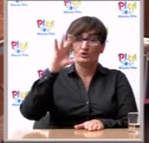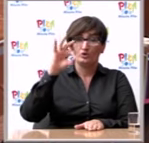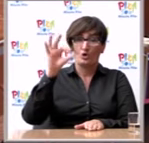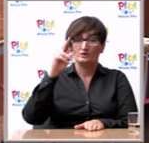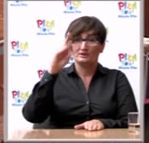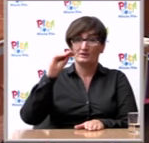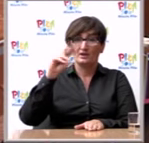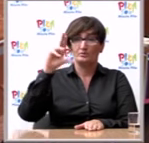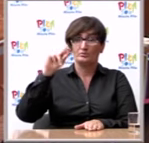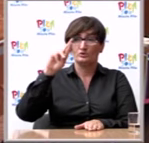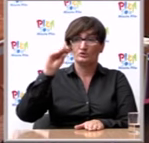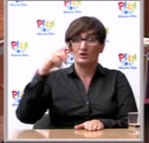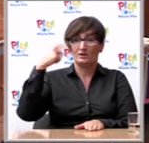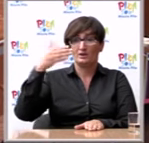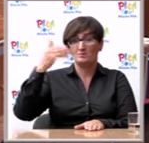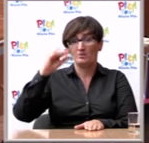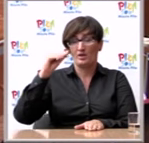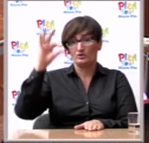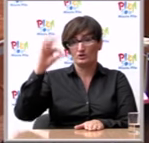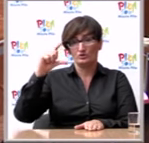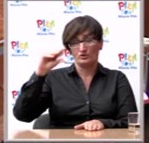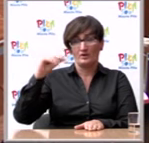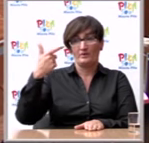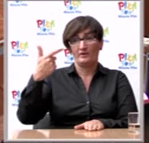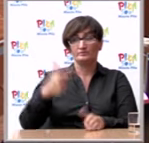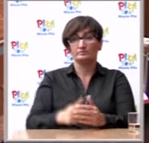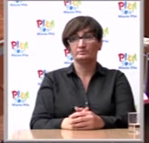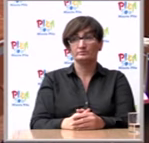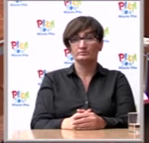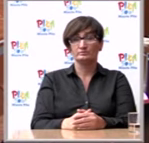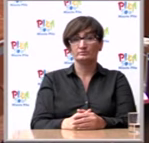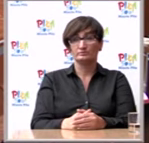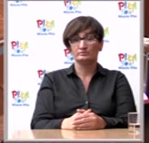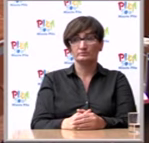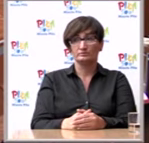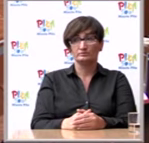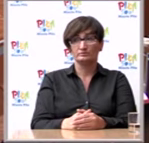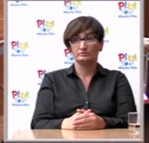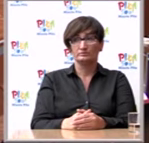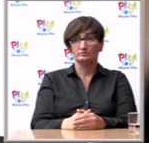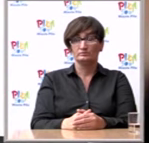i naciśnięcie przycisku. Dziękuję. Kto jest przeciw? Dziękuję. Kto się wstrzymał? Dziękuję.